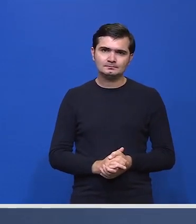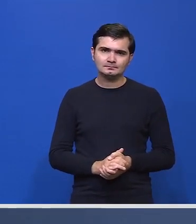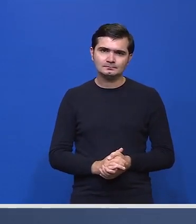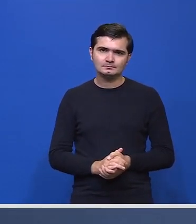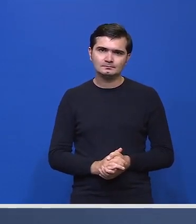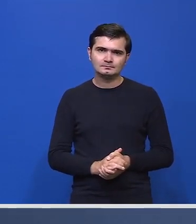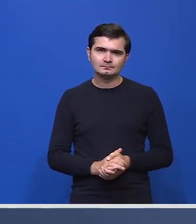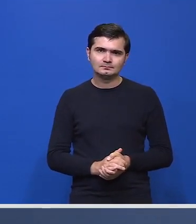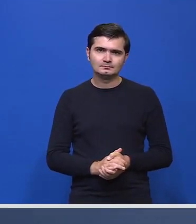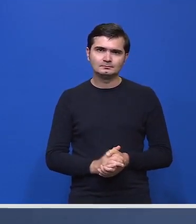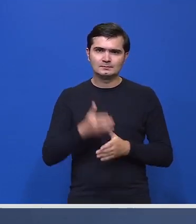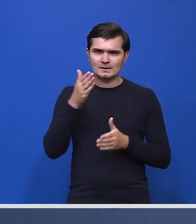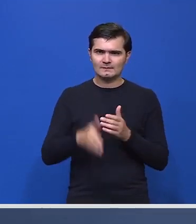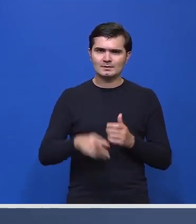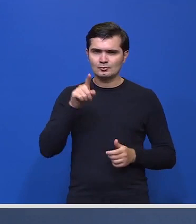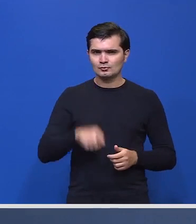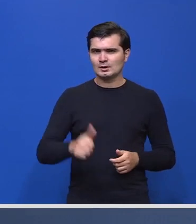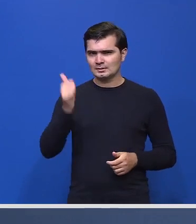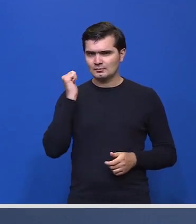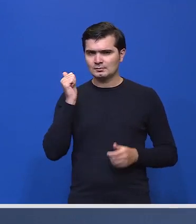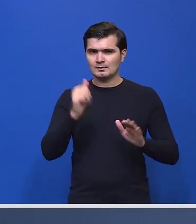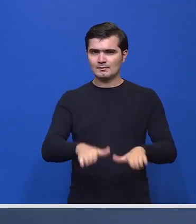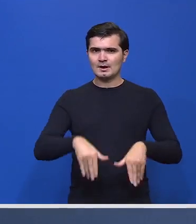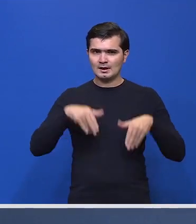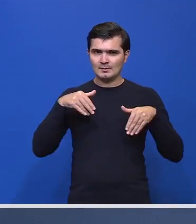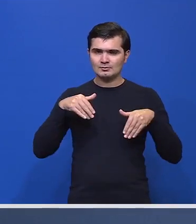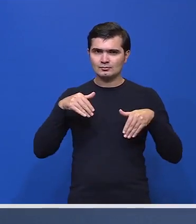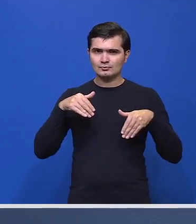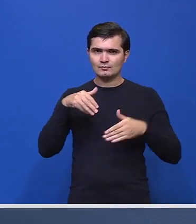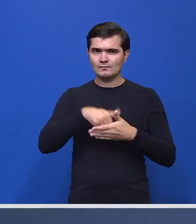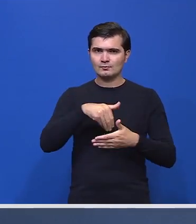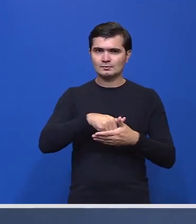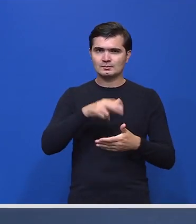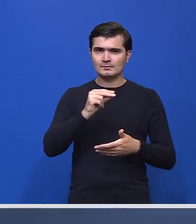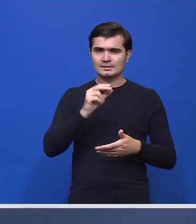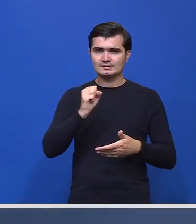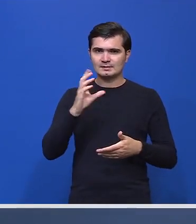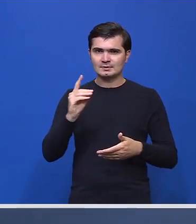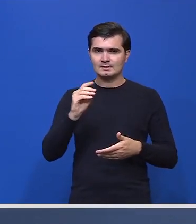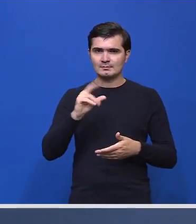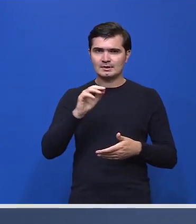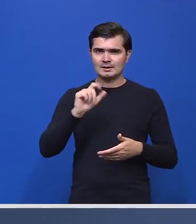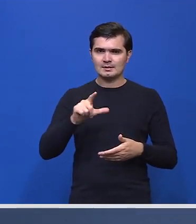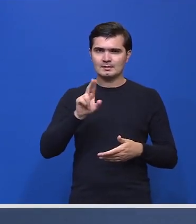Domnule ministru, la finalul lunii trecute, Parlamentul, cu votul majorității PSD-PNL-UDMR, a modificat